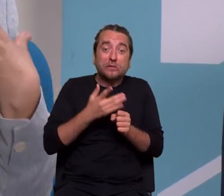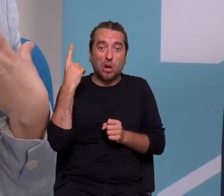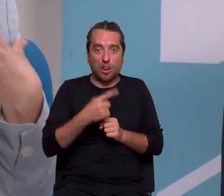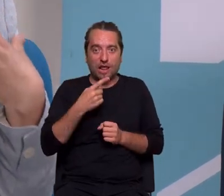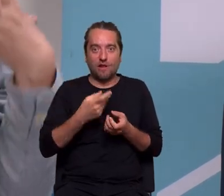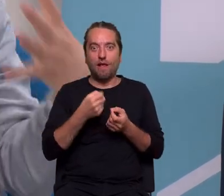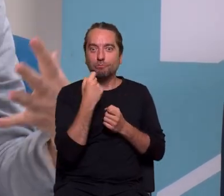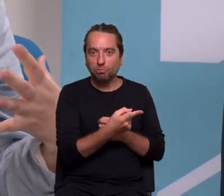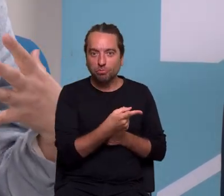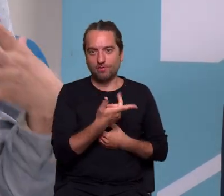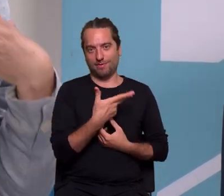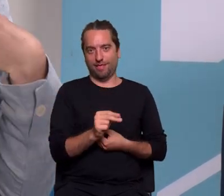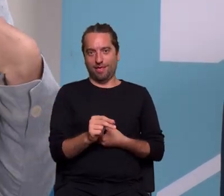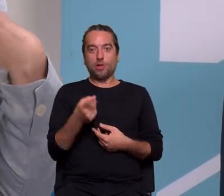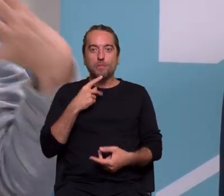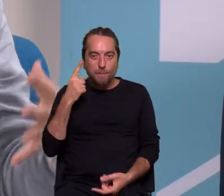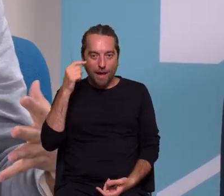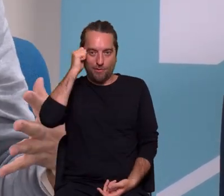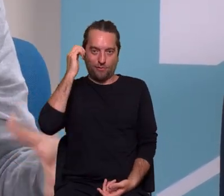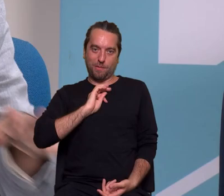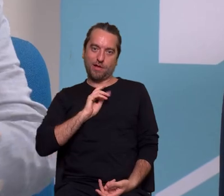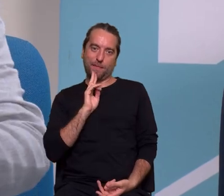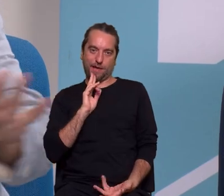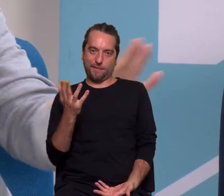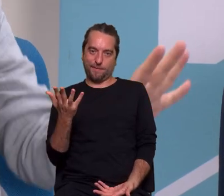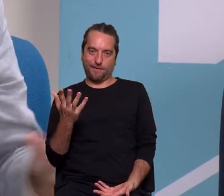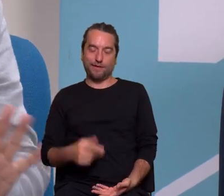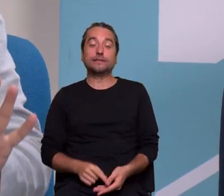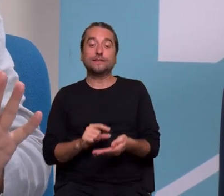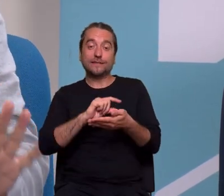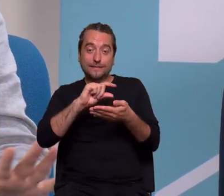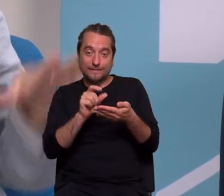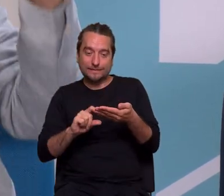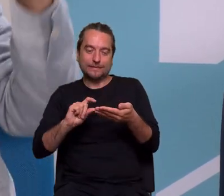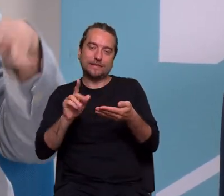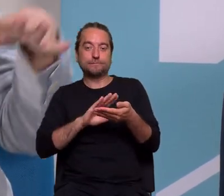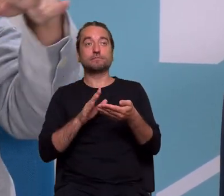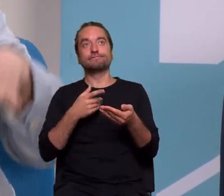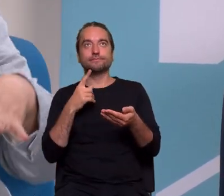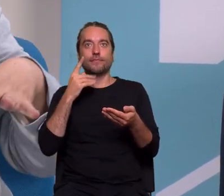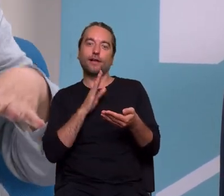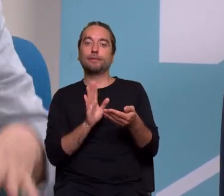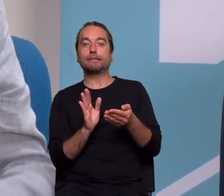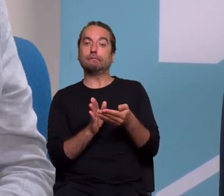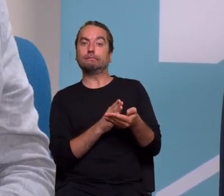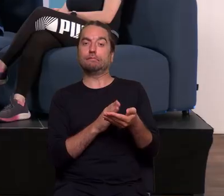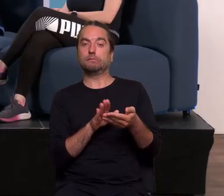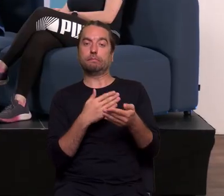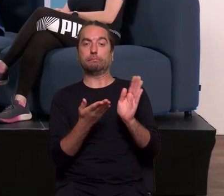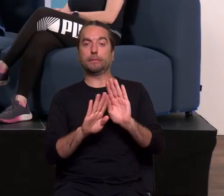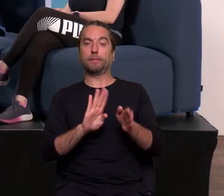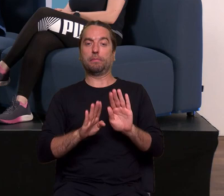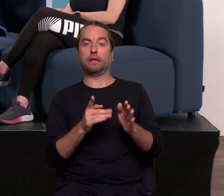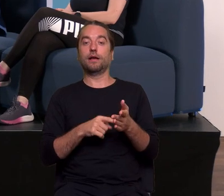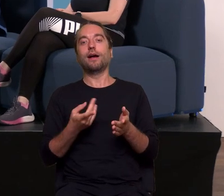tego nie wyrzucę, bo to jest pamiątka po mamie, tak? Czyli swastyka została unieważniona, prawda? Czyli mamy nadpisanie